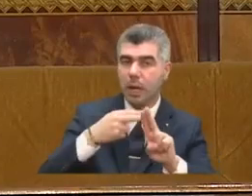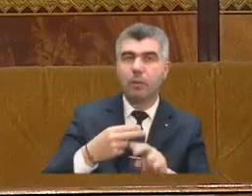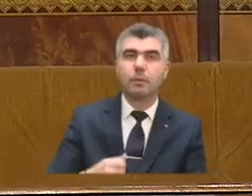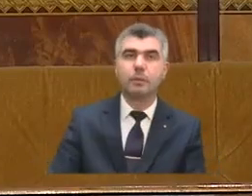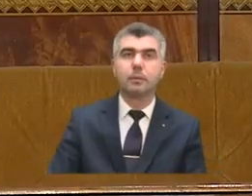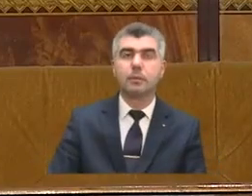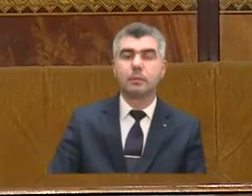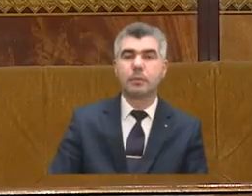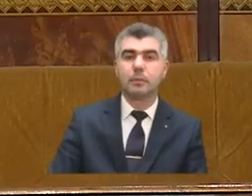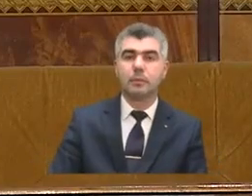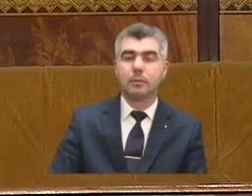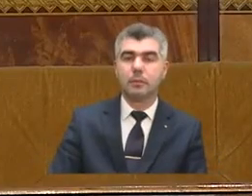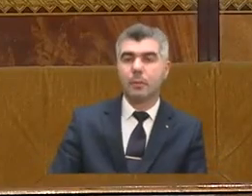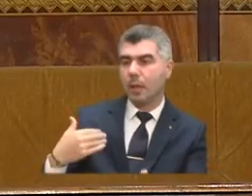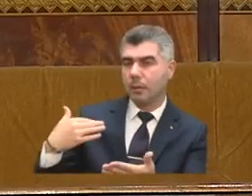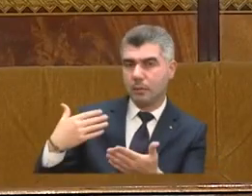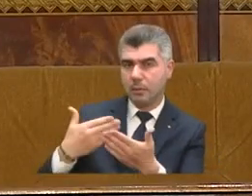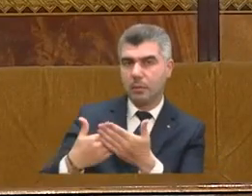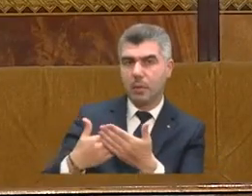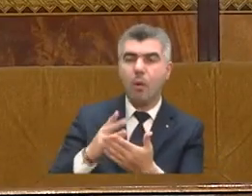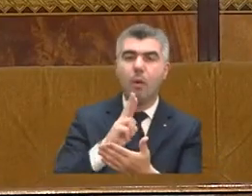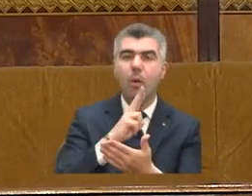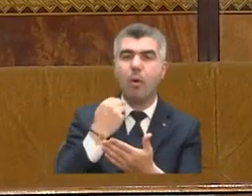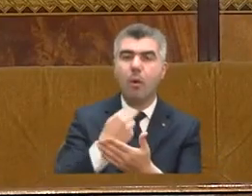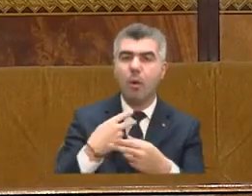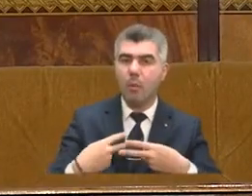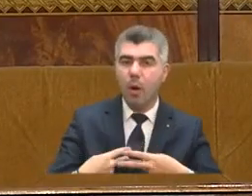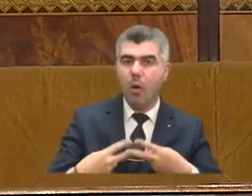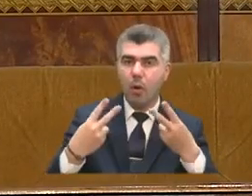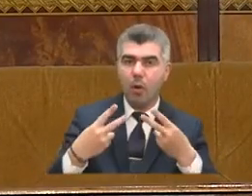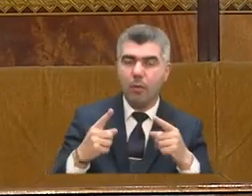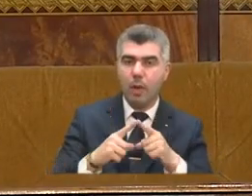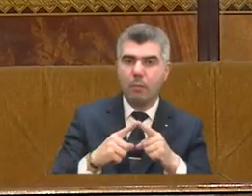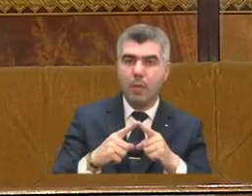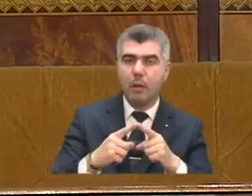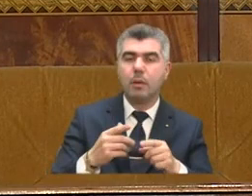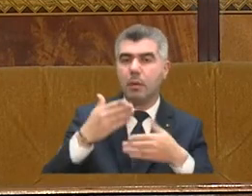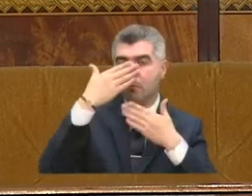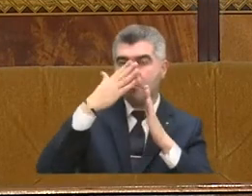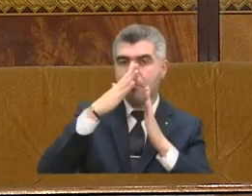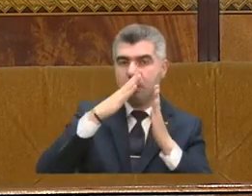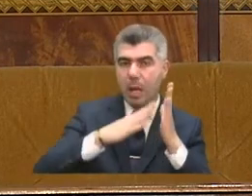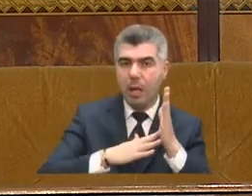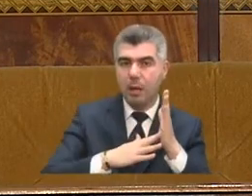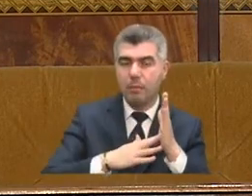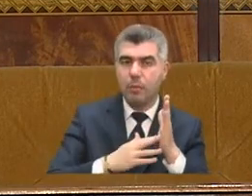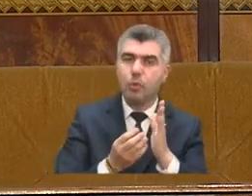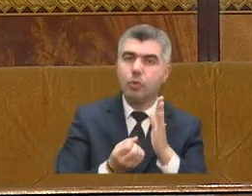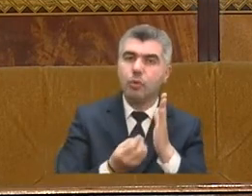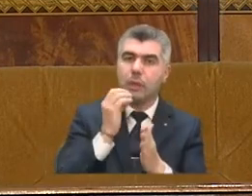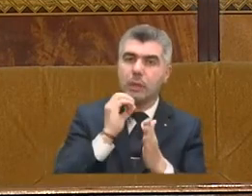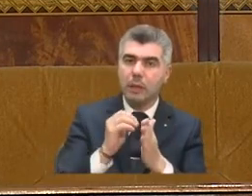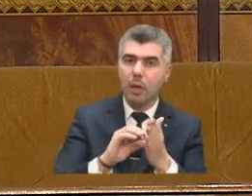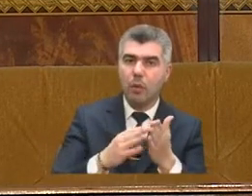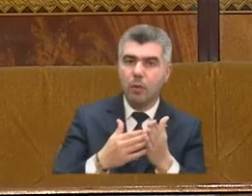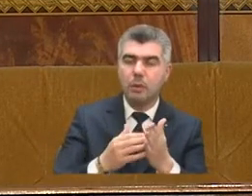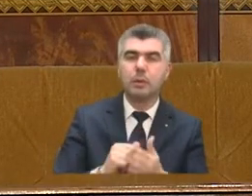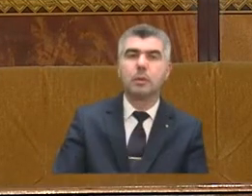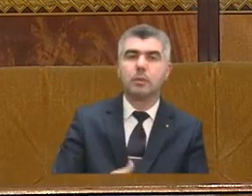سيد الوزير، مؤخرا أعلنت الحكومة عن منشور تفعيل عرض المغرب من أجل تطوير قطاع الهيدروجين